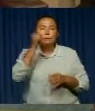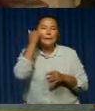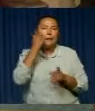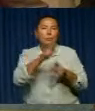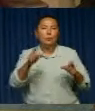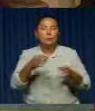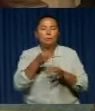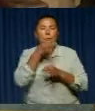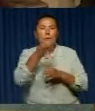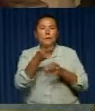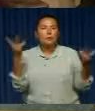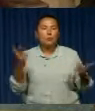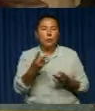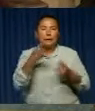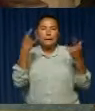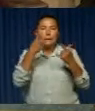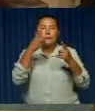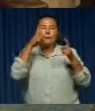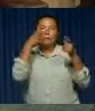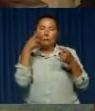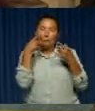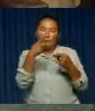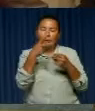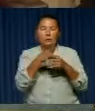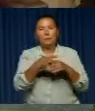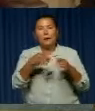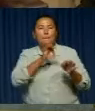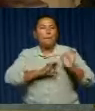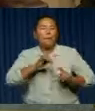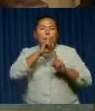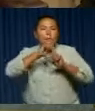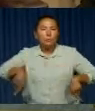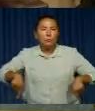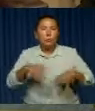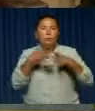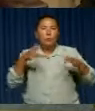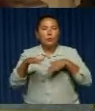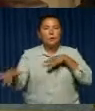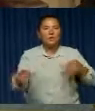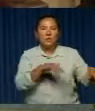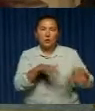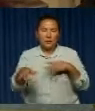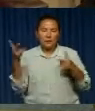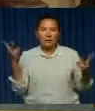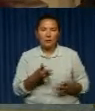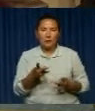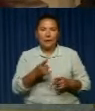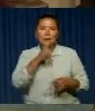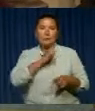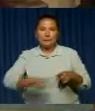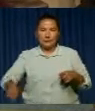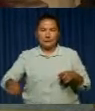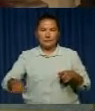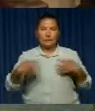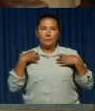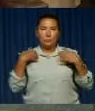кеңес. Телевизорға көріп диванда отырғаннан пайда болмайды. Көп қозғалса, көп қозғалса, тез